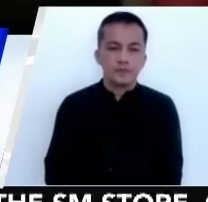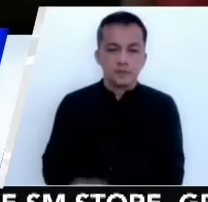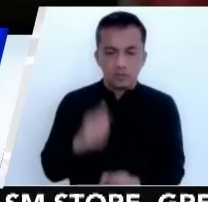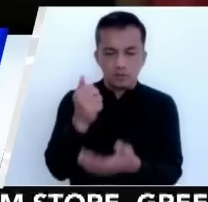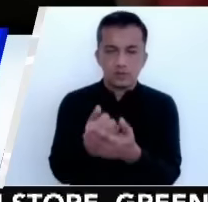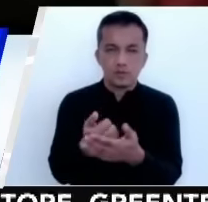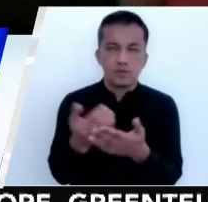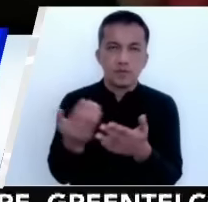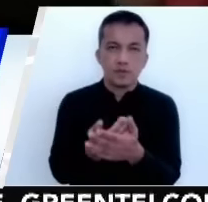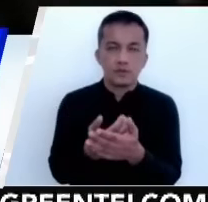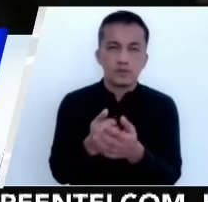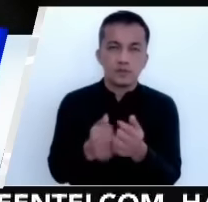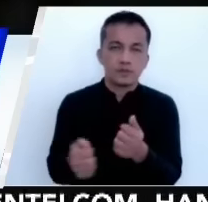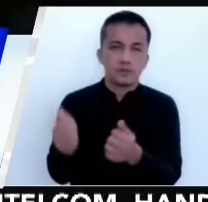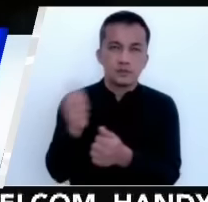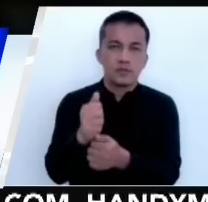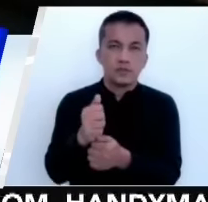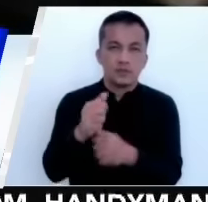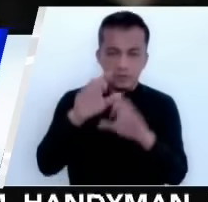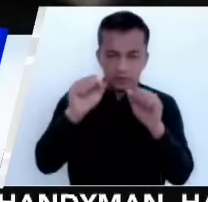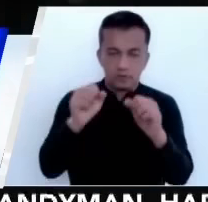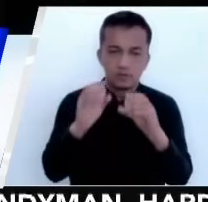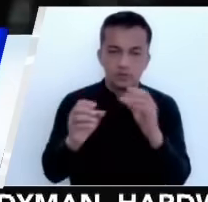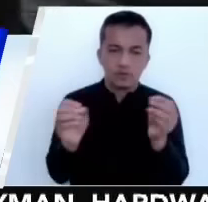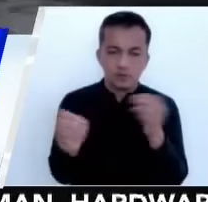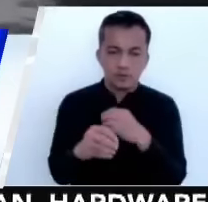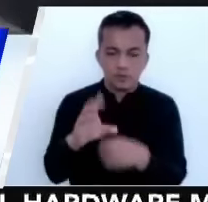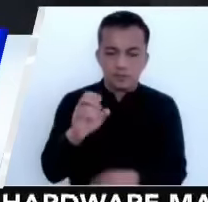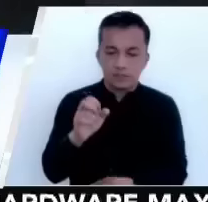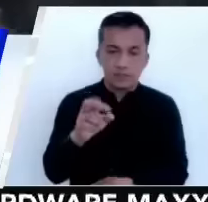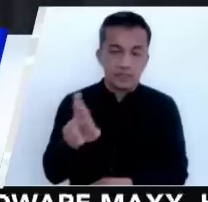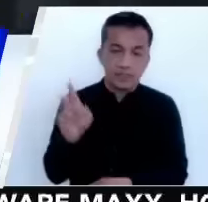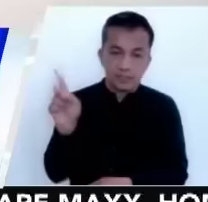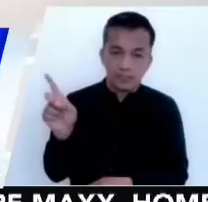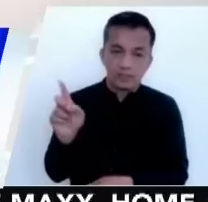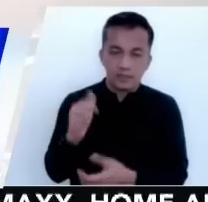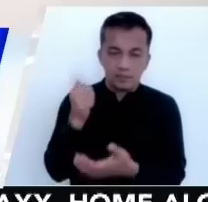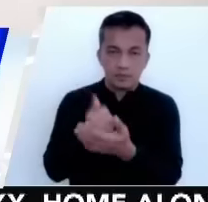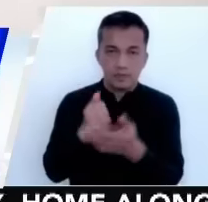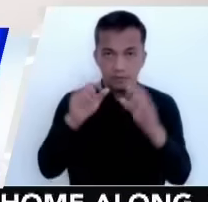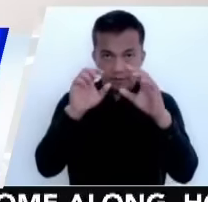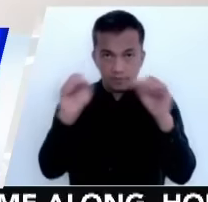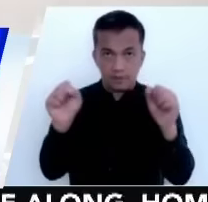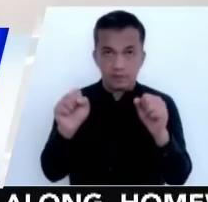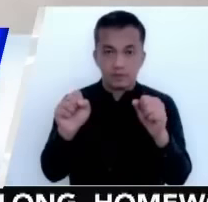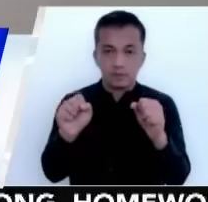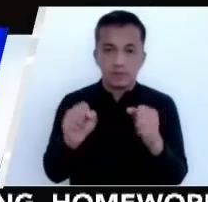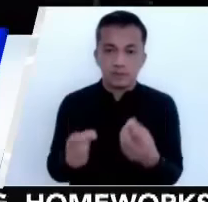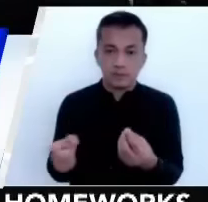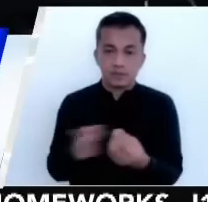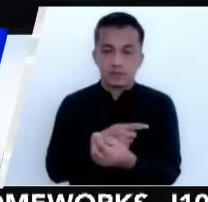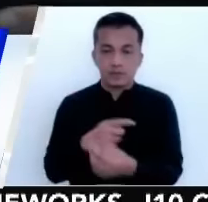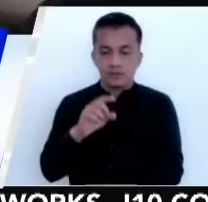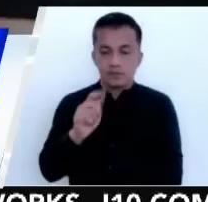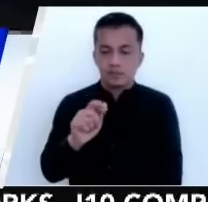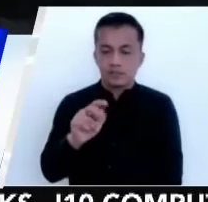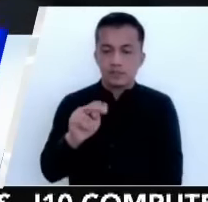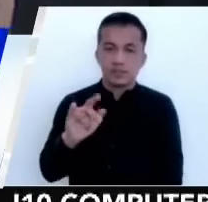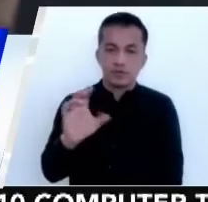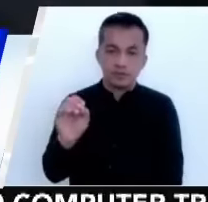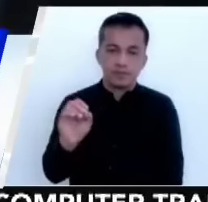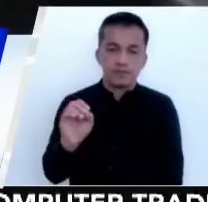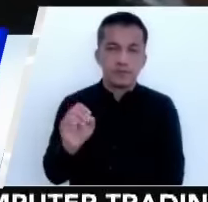Presidential Communication Office na si Cesar Chavez. Inaprubahan ng Pangulo ang pag-dismiss kay Tansingco. May kinalaman daw